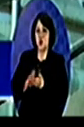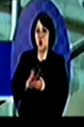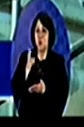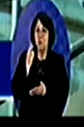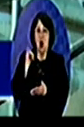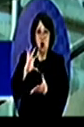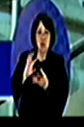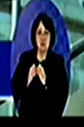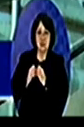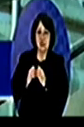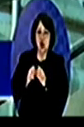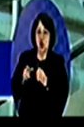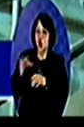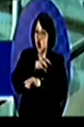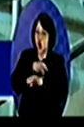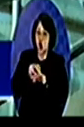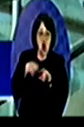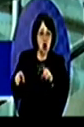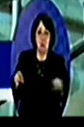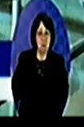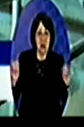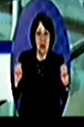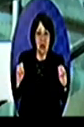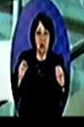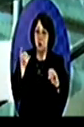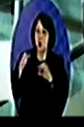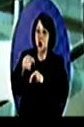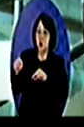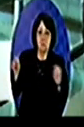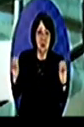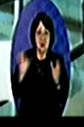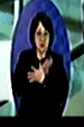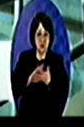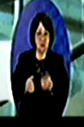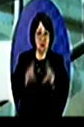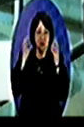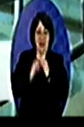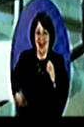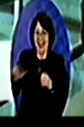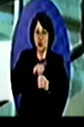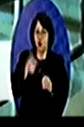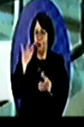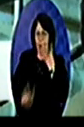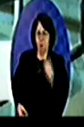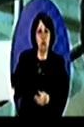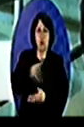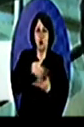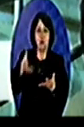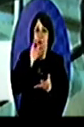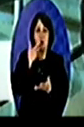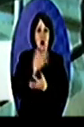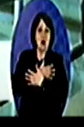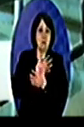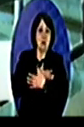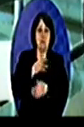орсон хөрсний бохирдлоос алчсан. Бүх нөхөн журлангуудын шийдлүүд бий болж байна. Нийслэлийн төсвөөс энэ жил Баян зүрх сонгон айрхын дүүргэд тус бүрдээ